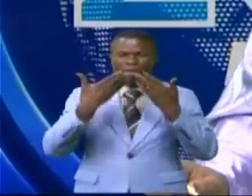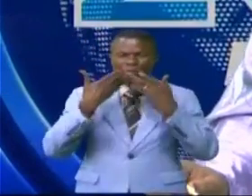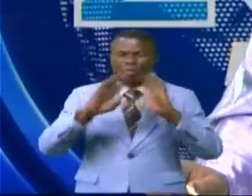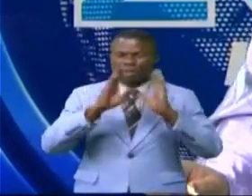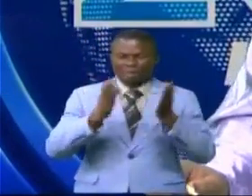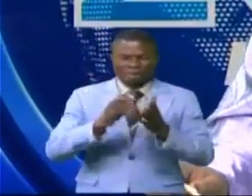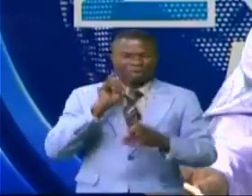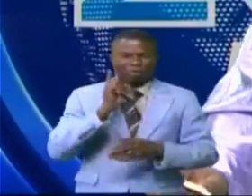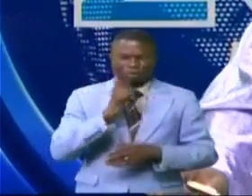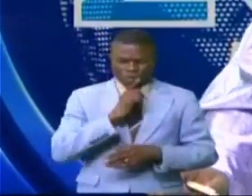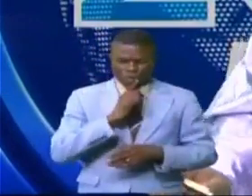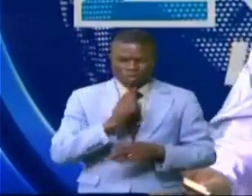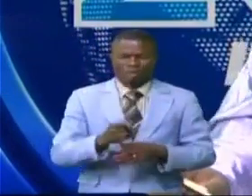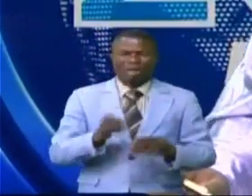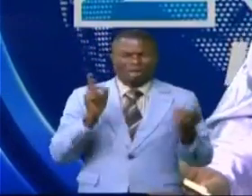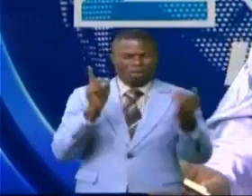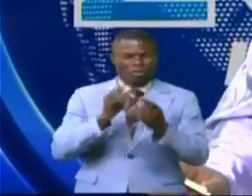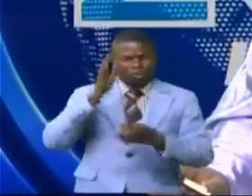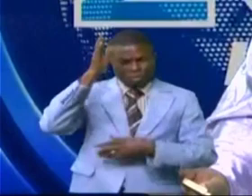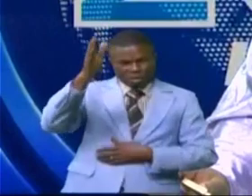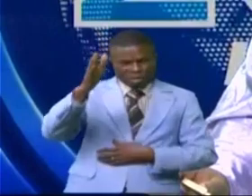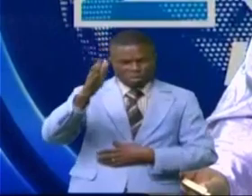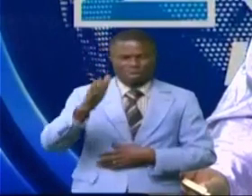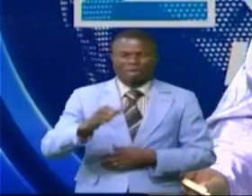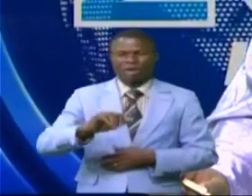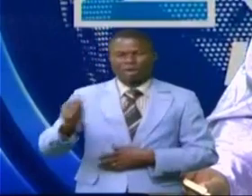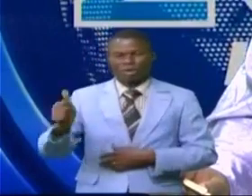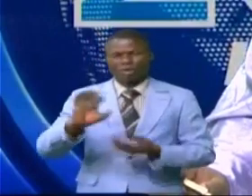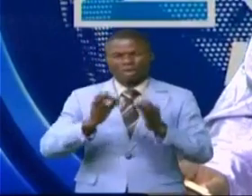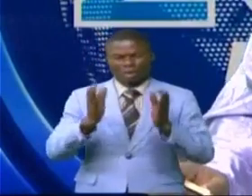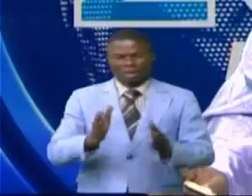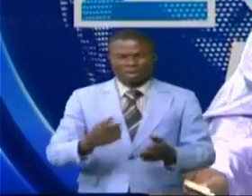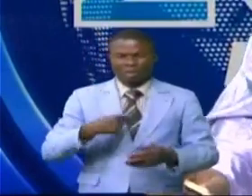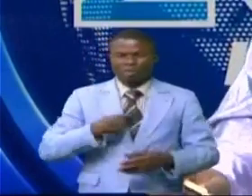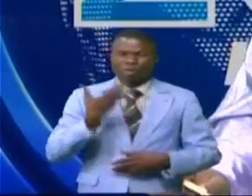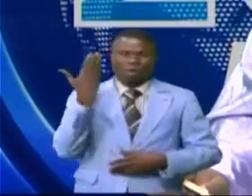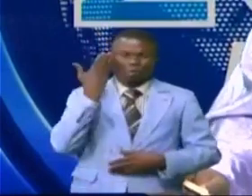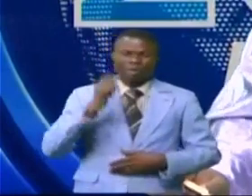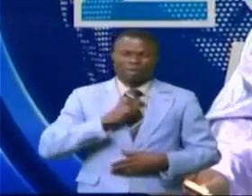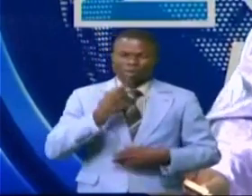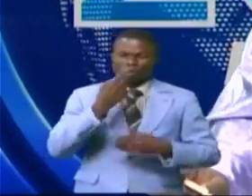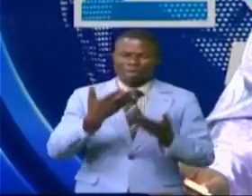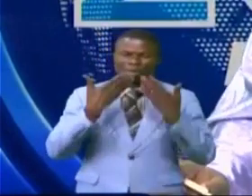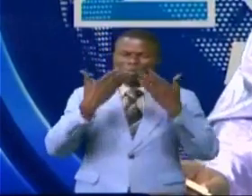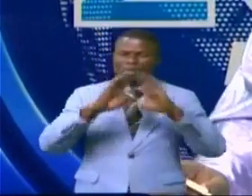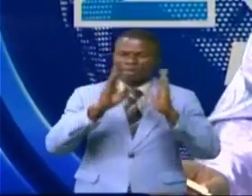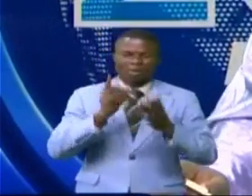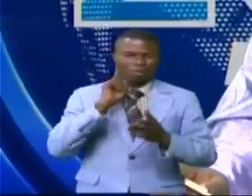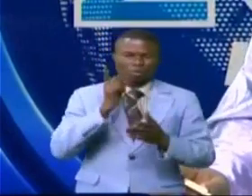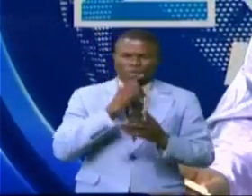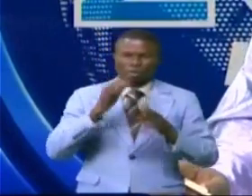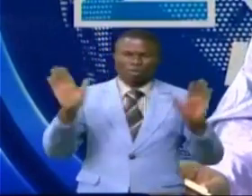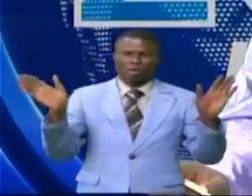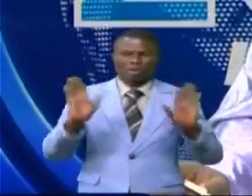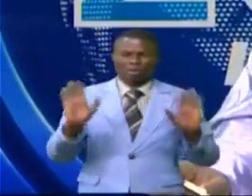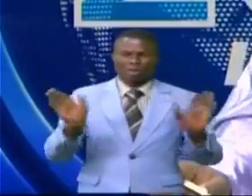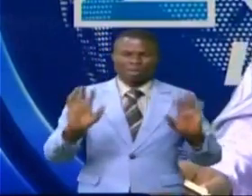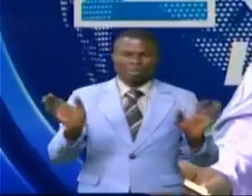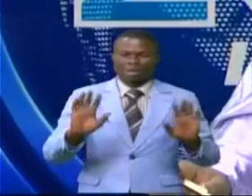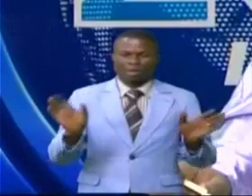antennes retrouvées à 23h. Mamie France Zaina, moi je vous reviens demain à 20h avec le même plaisir.